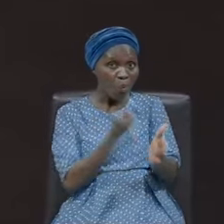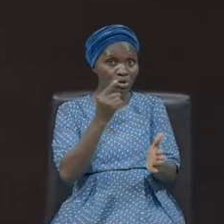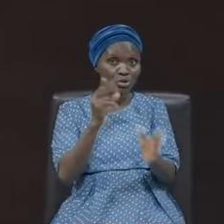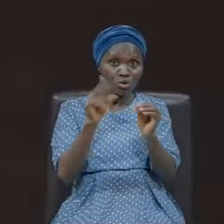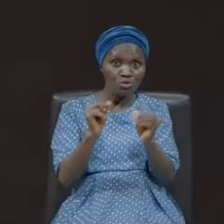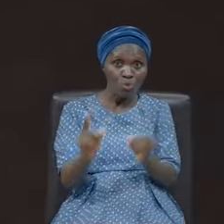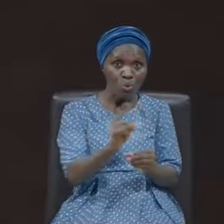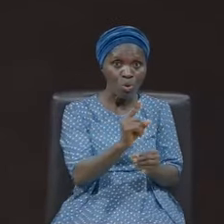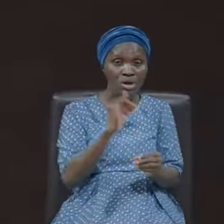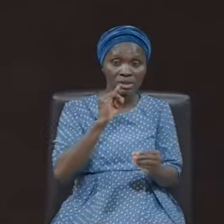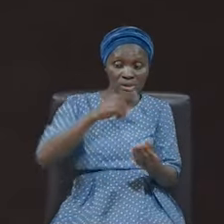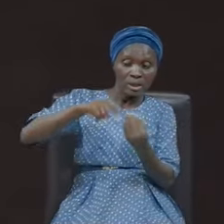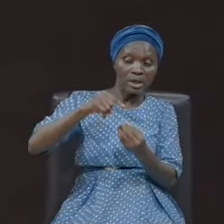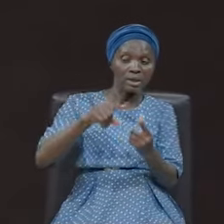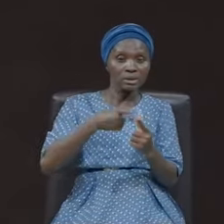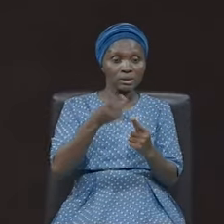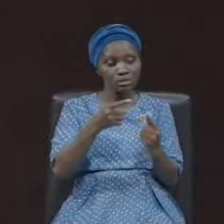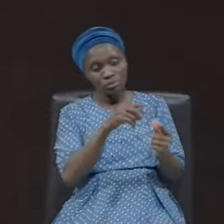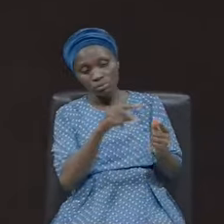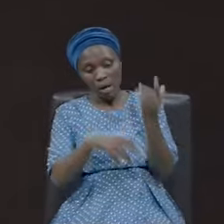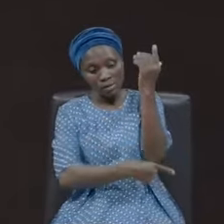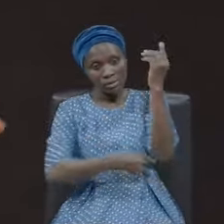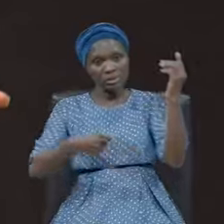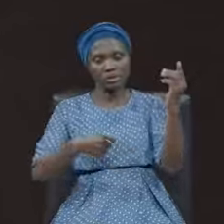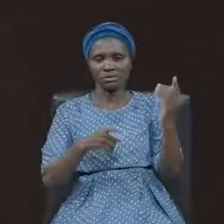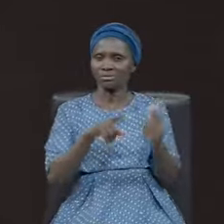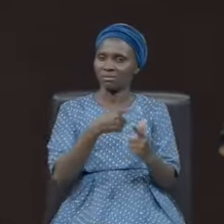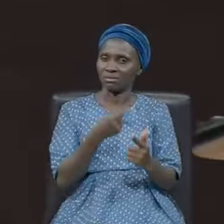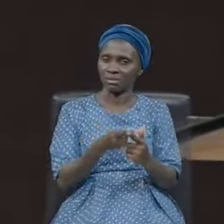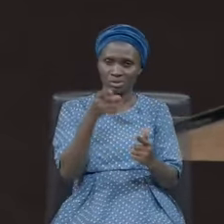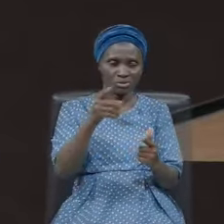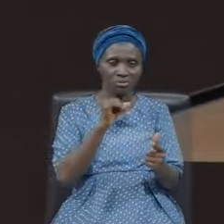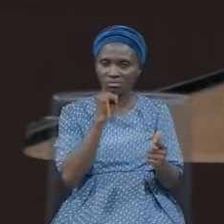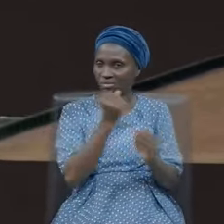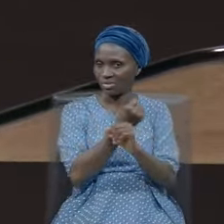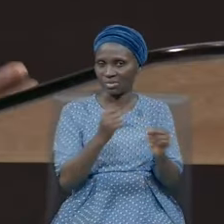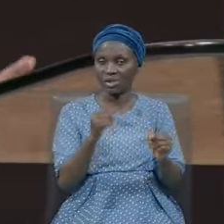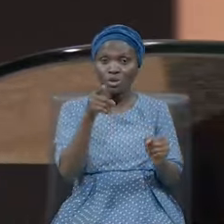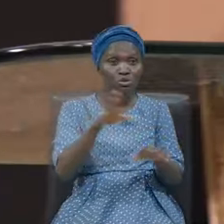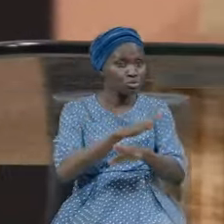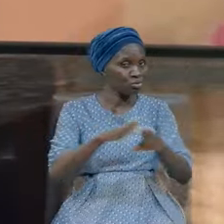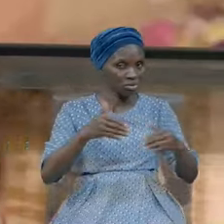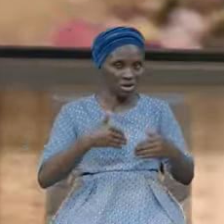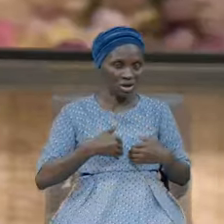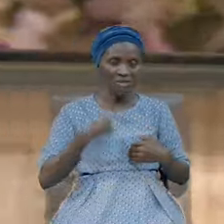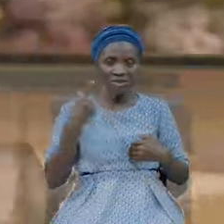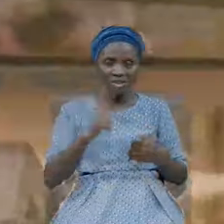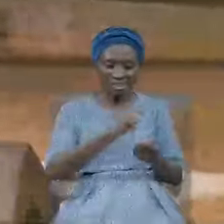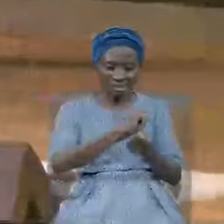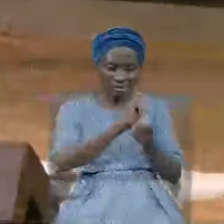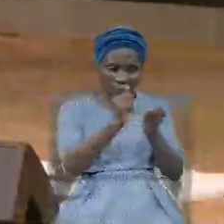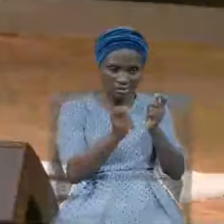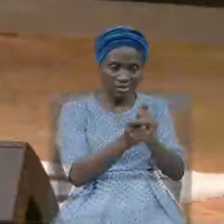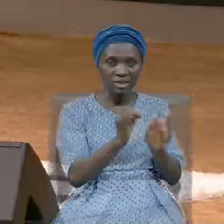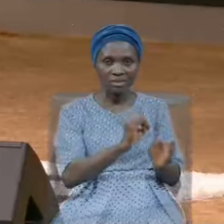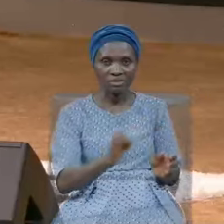cela, tu n'es pas sauvé. Tu n'as pas la grâce transformatrice de Dieu